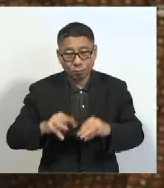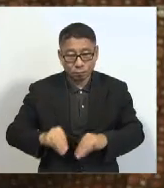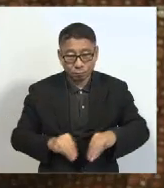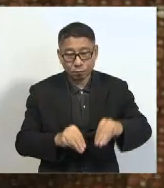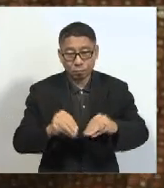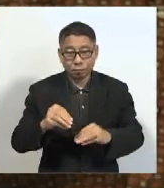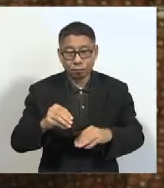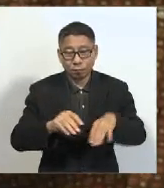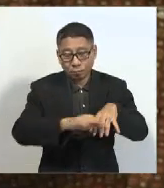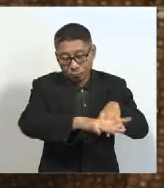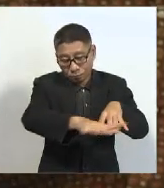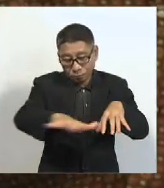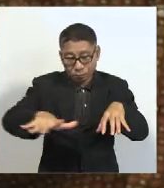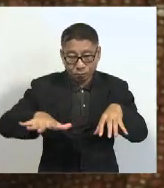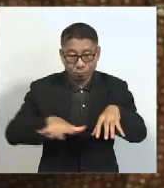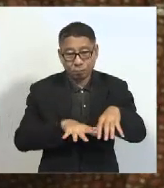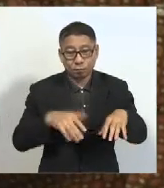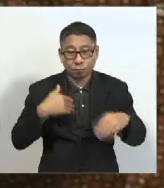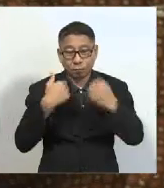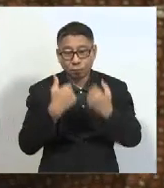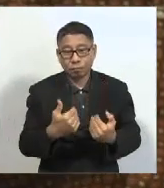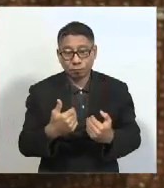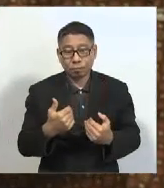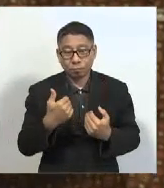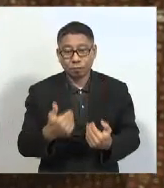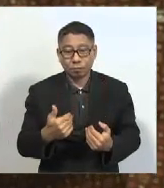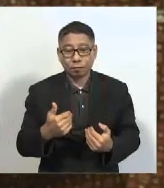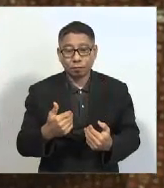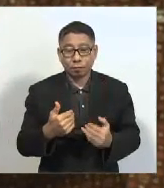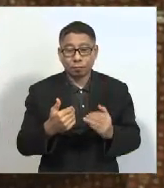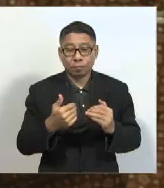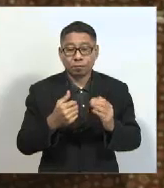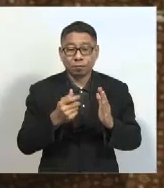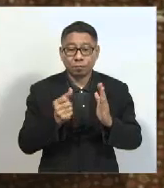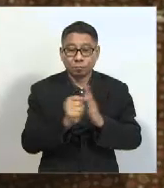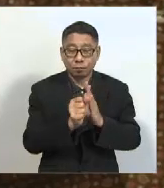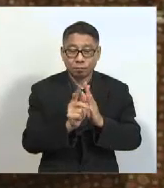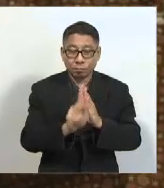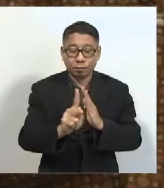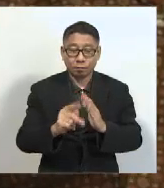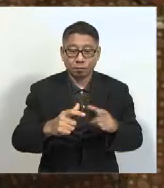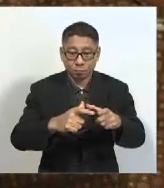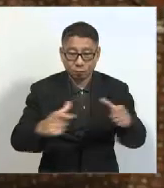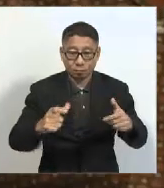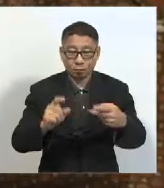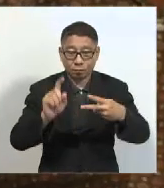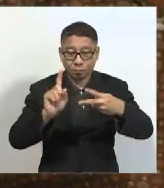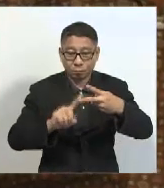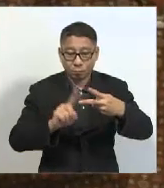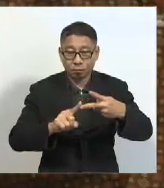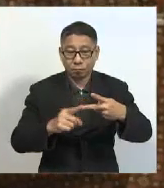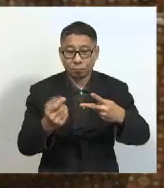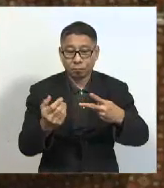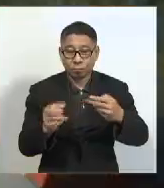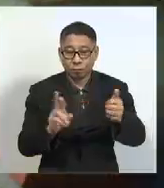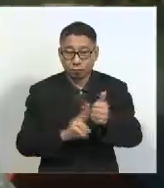องหารซึ่งตรงนี้นะครับก็ถือว่าเป็นหนองหารที่เป็นใหญ่ระดับ2รองจากบึงบรเพ